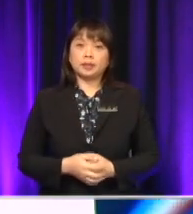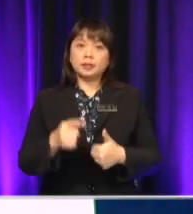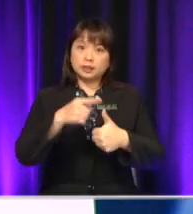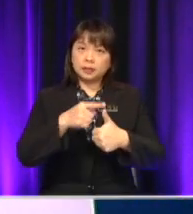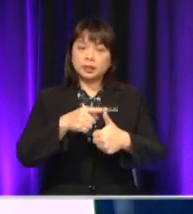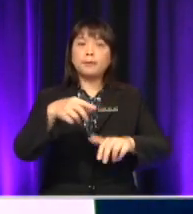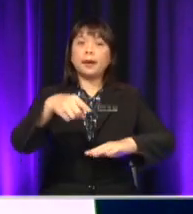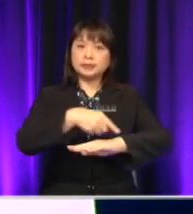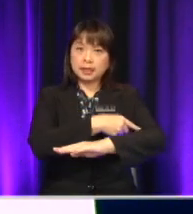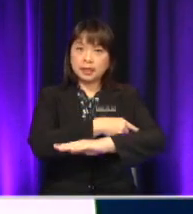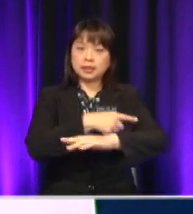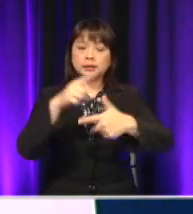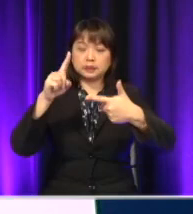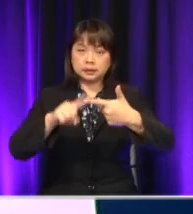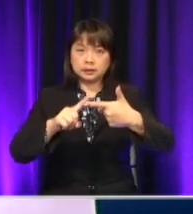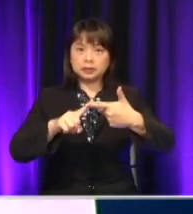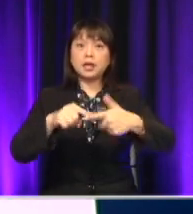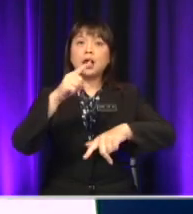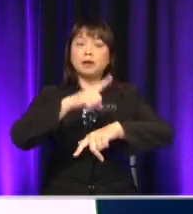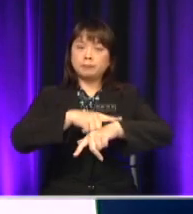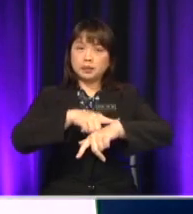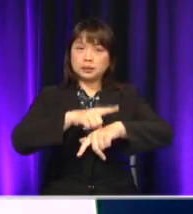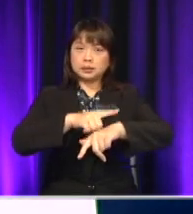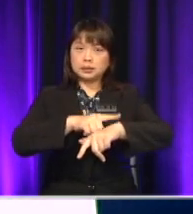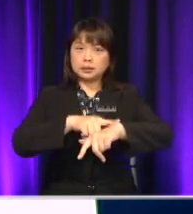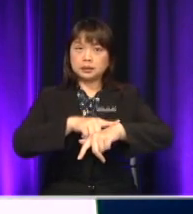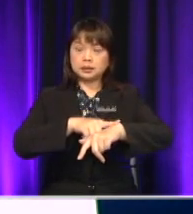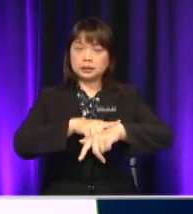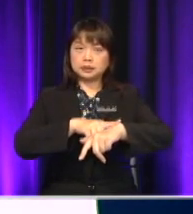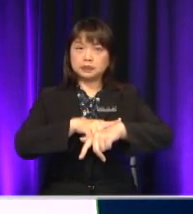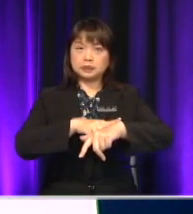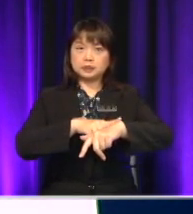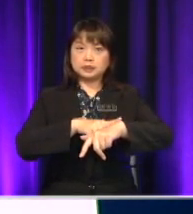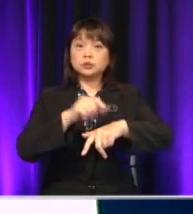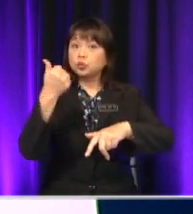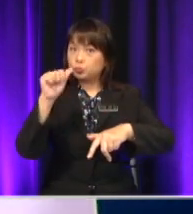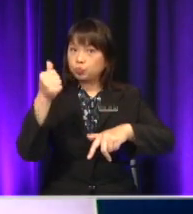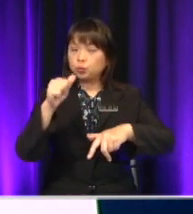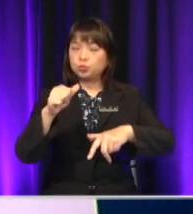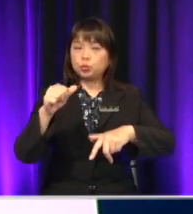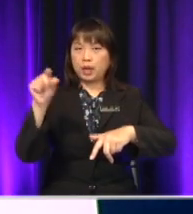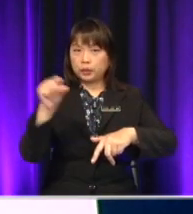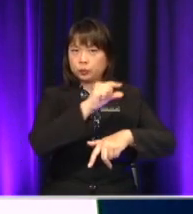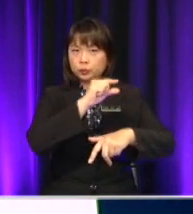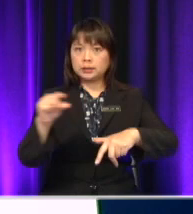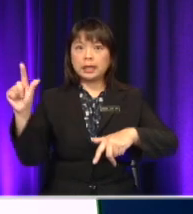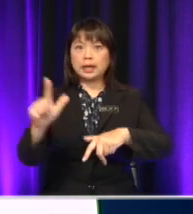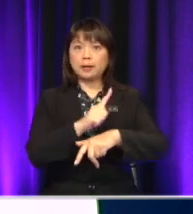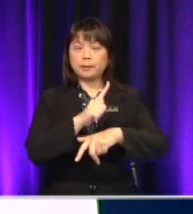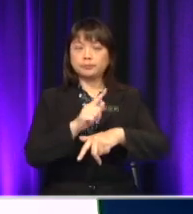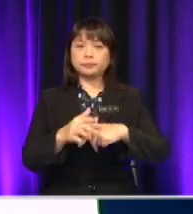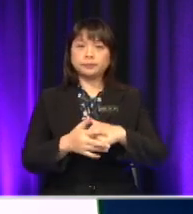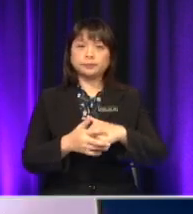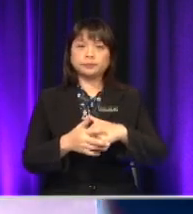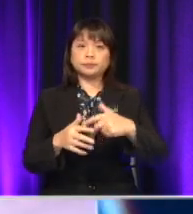bandul tadi. Yang bergerak balas, masa untuk 10 ayunan lengkap. Nampak tak? 10 ayunan lengkap. 10 ayunan lengkap. Ya, okey. Kalau satu tu sekejap sangat.